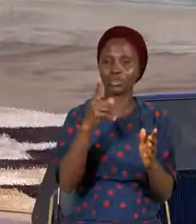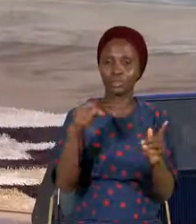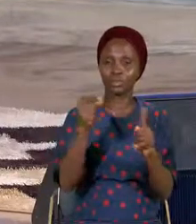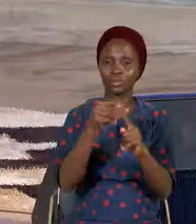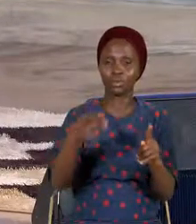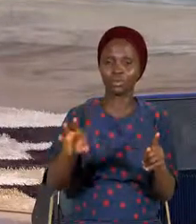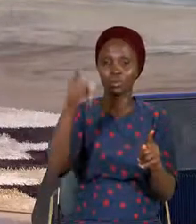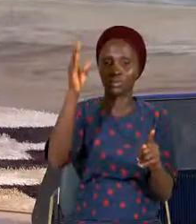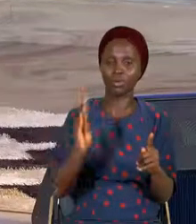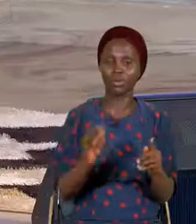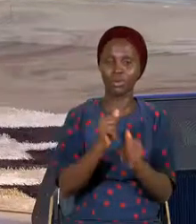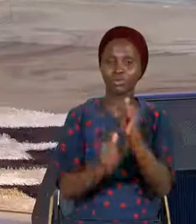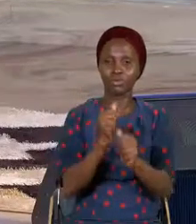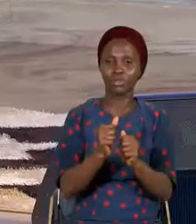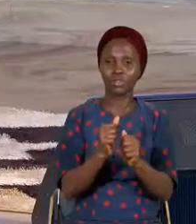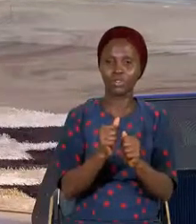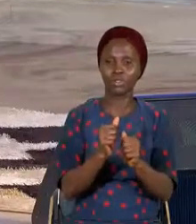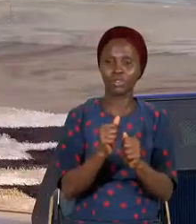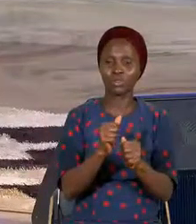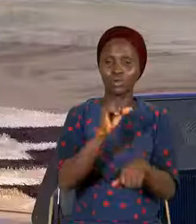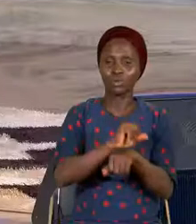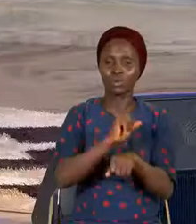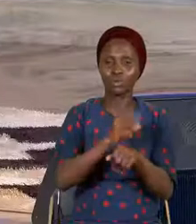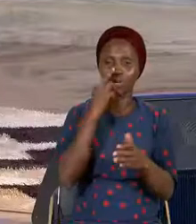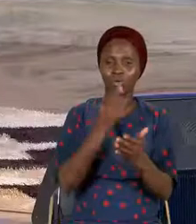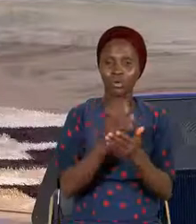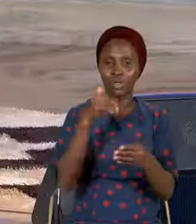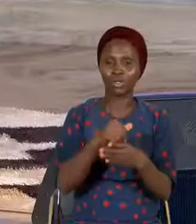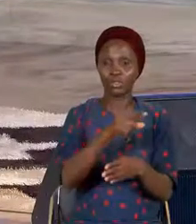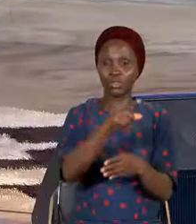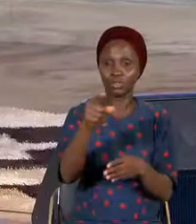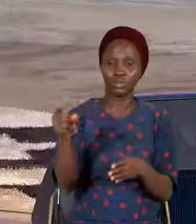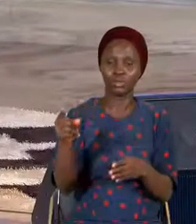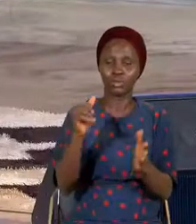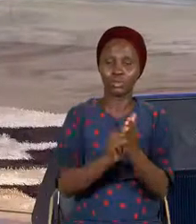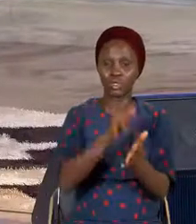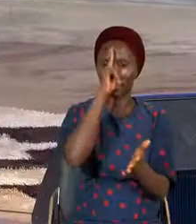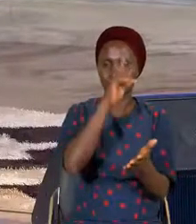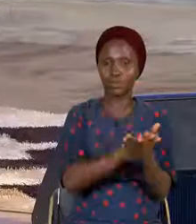la parole de Dieu qui agit en vous qui croyez.